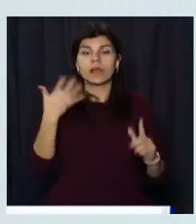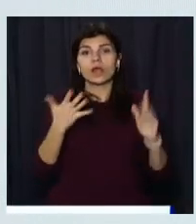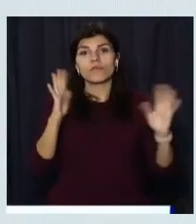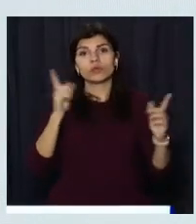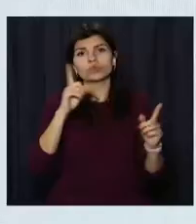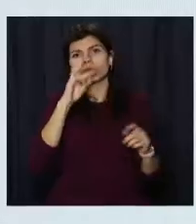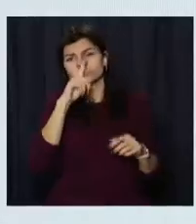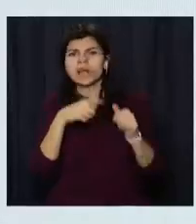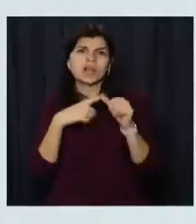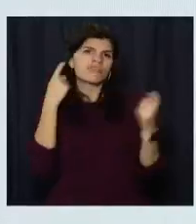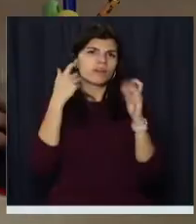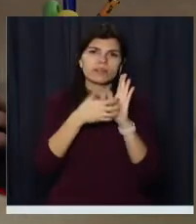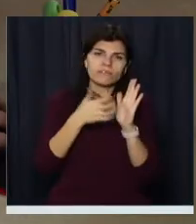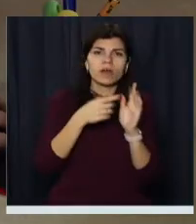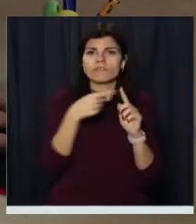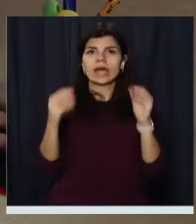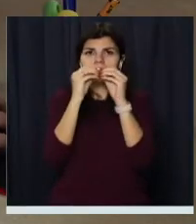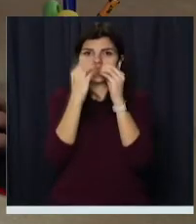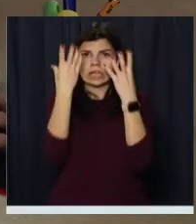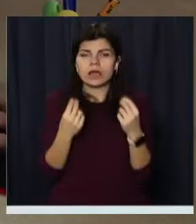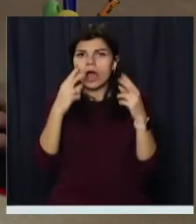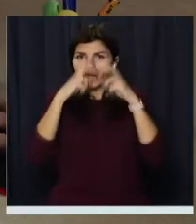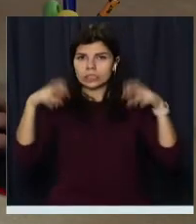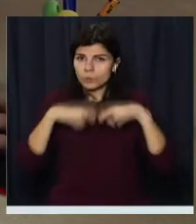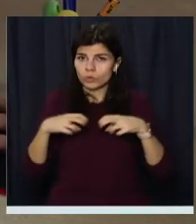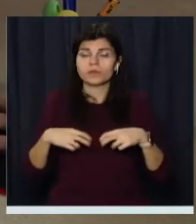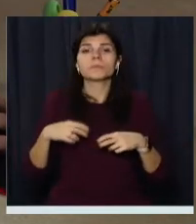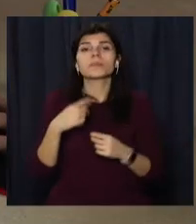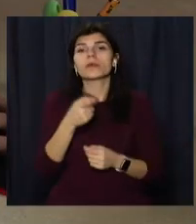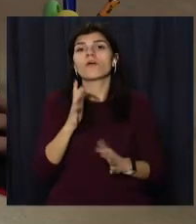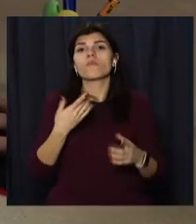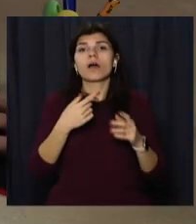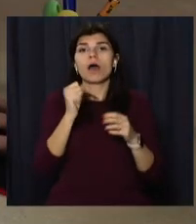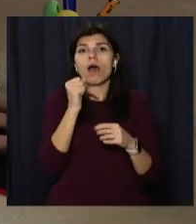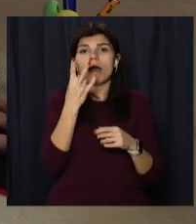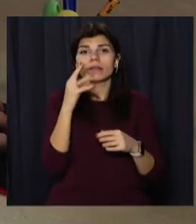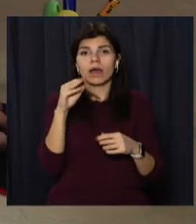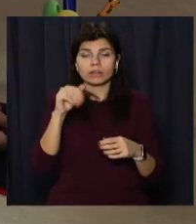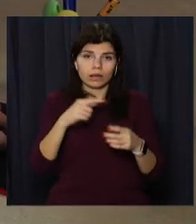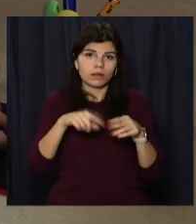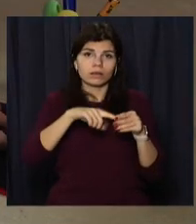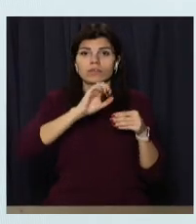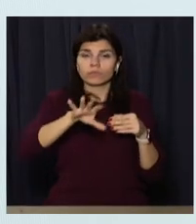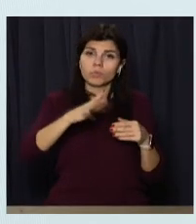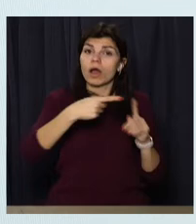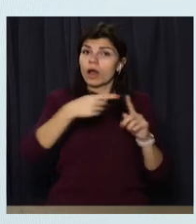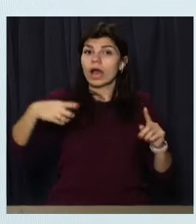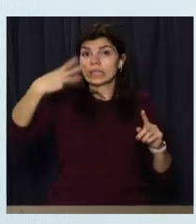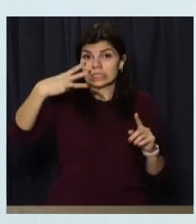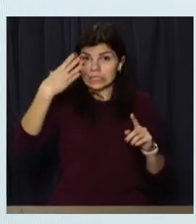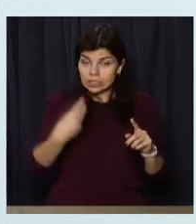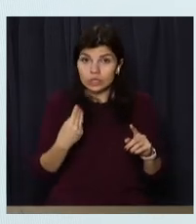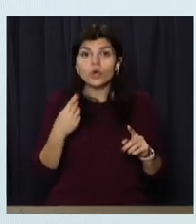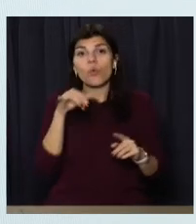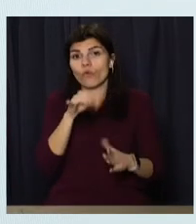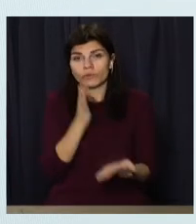неповних даних її можуть повернути на доопрацювання. З моменту повернення анкети кандидат на субсидію має 30 днів, щоб все